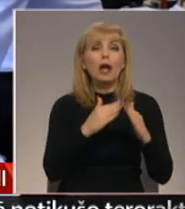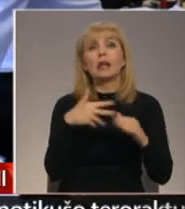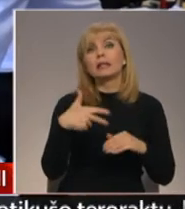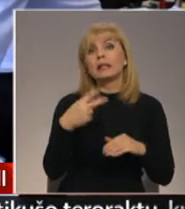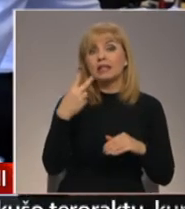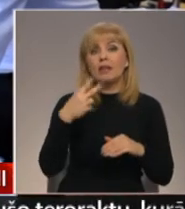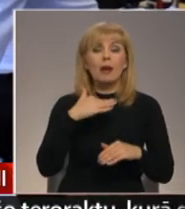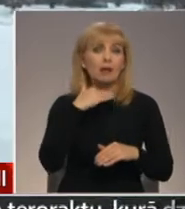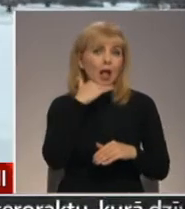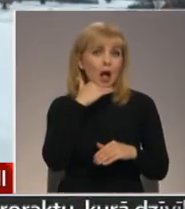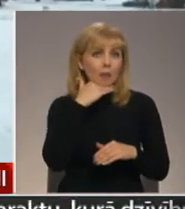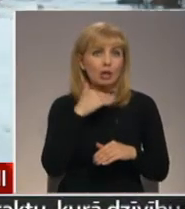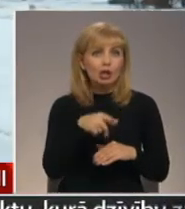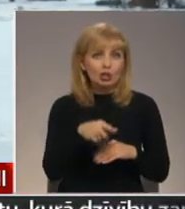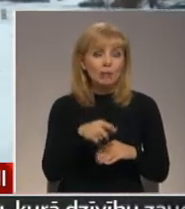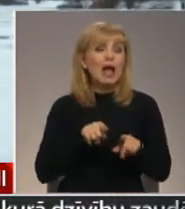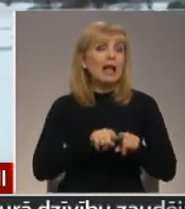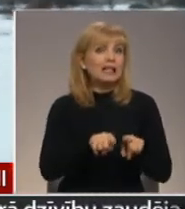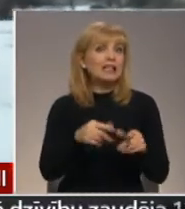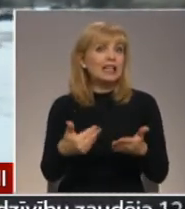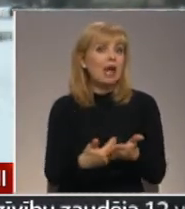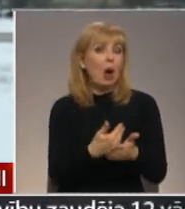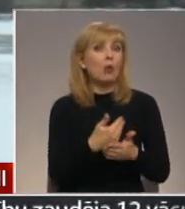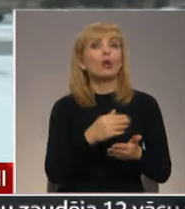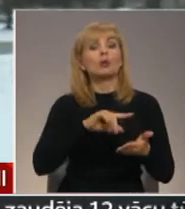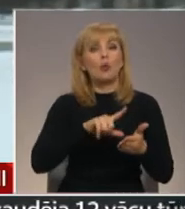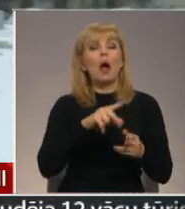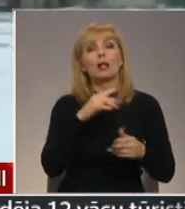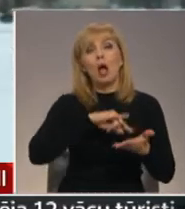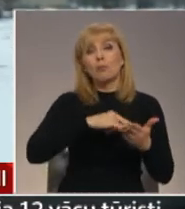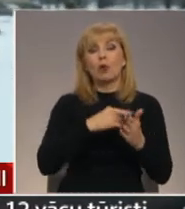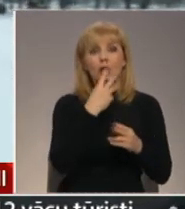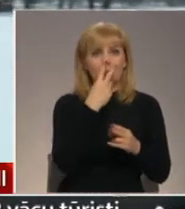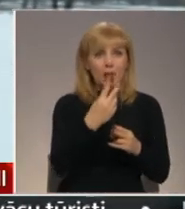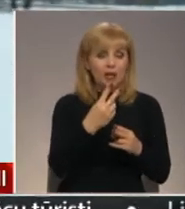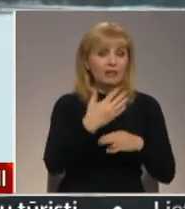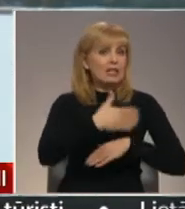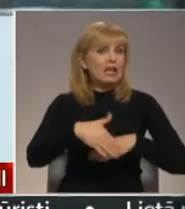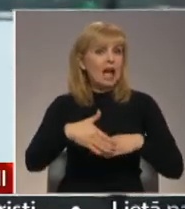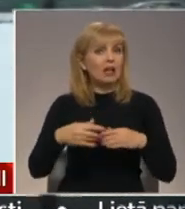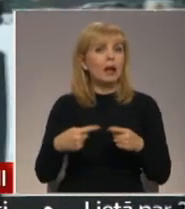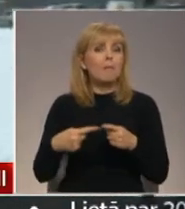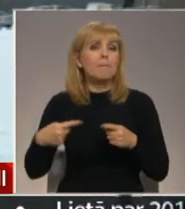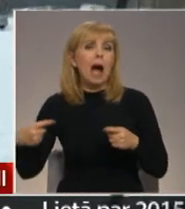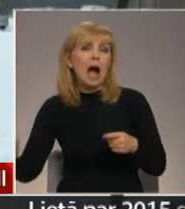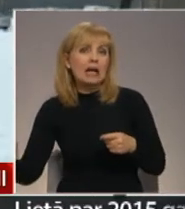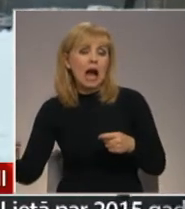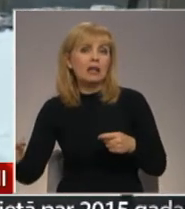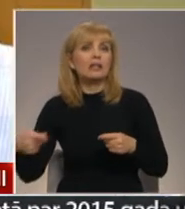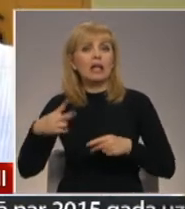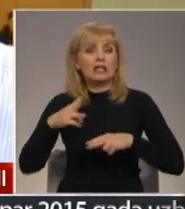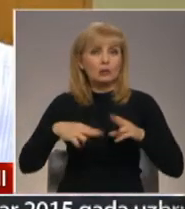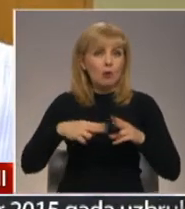32 klašu komplektiem. Līdztekus jaunajai skolai projektā paredzēta arī ielas pagarinājuma izbūve, kas nepieciešama piekļūšanai pie